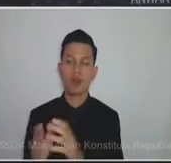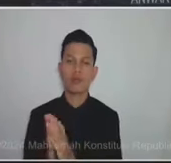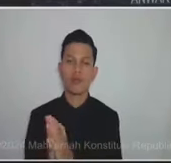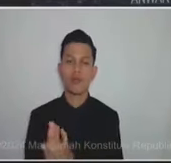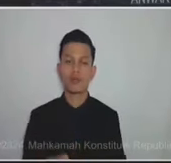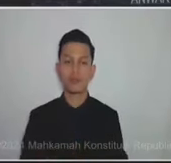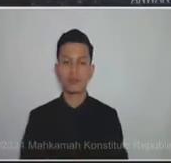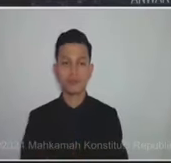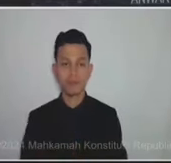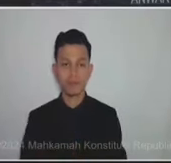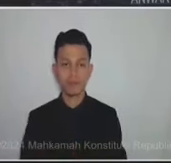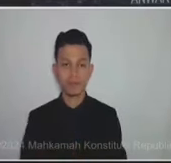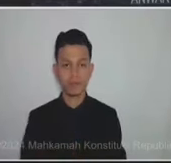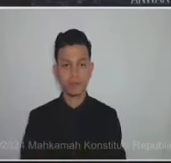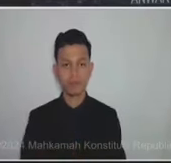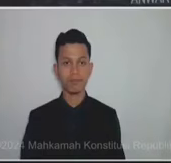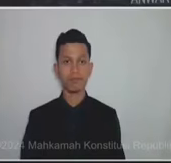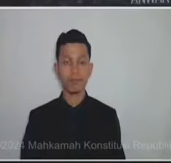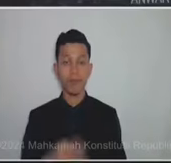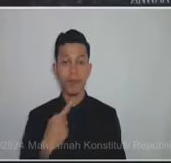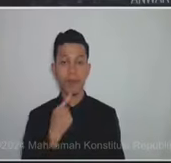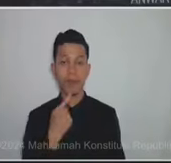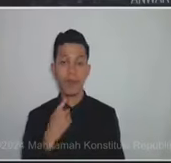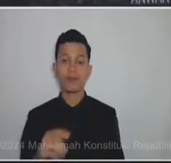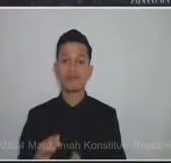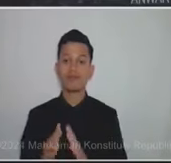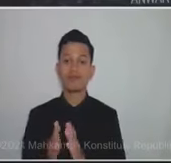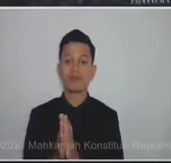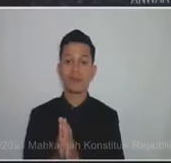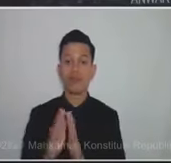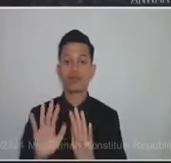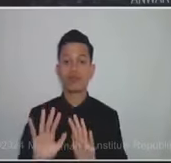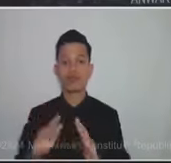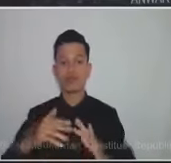pemohon dalam provisi dianggap